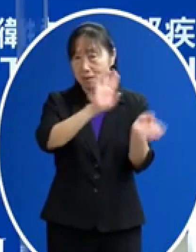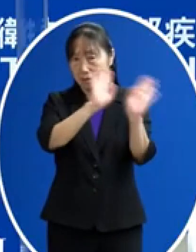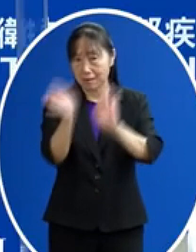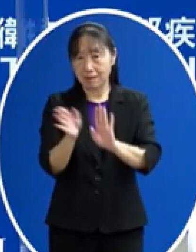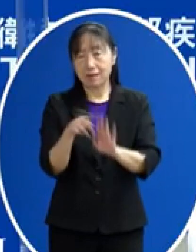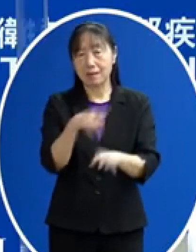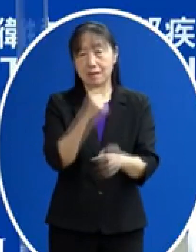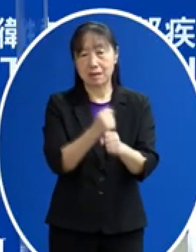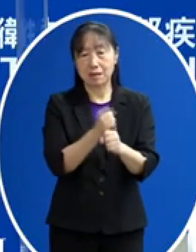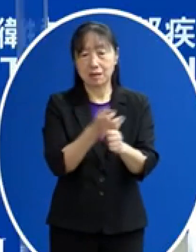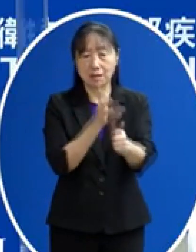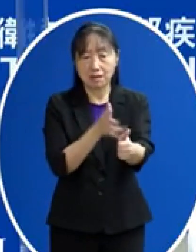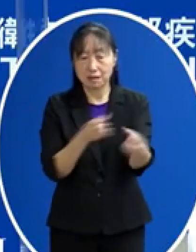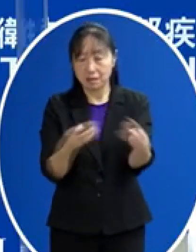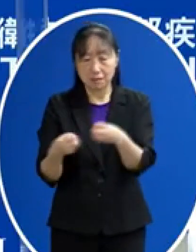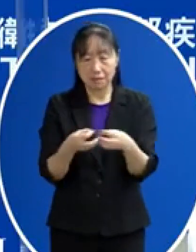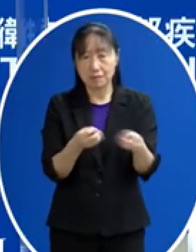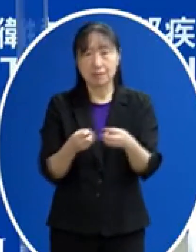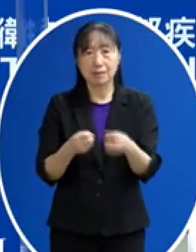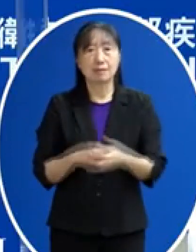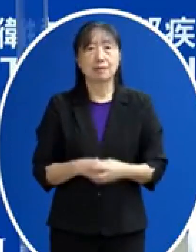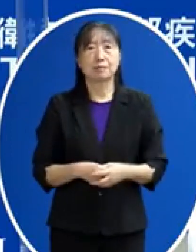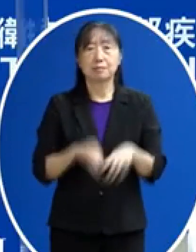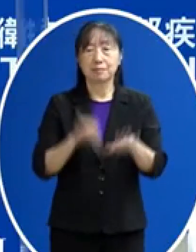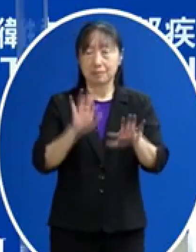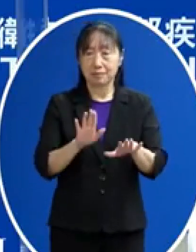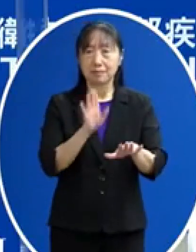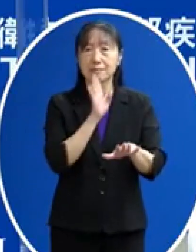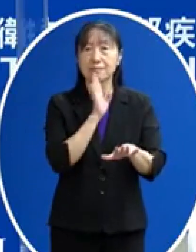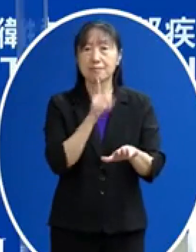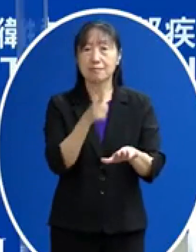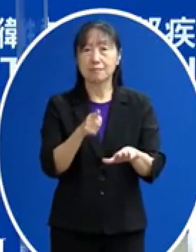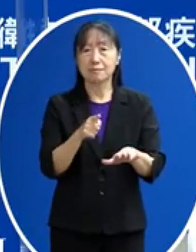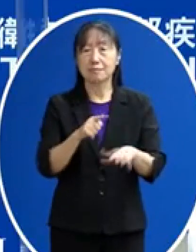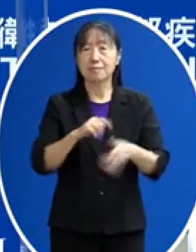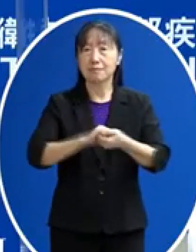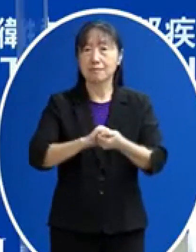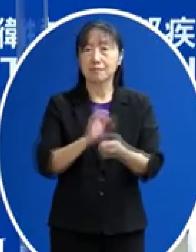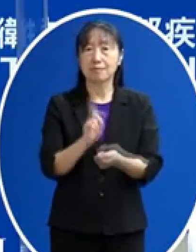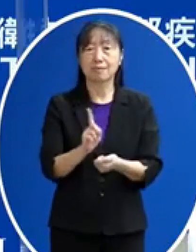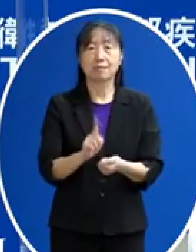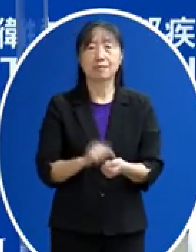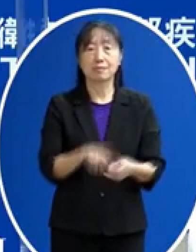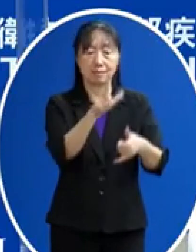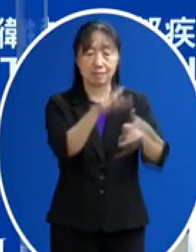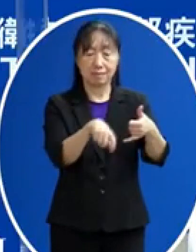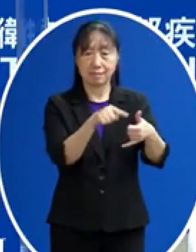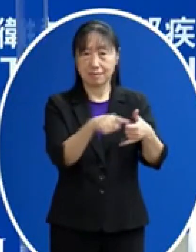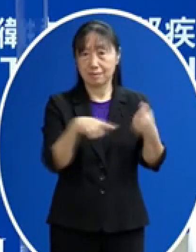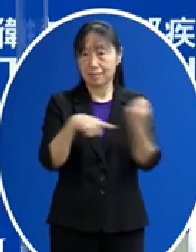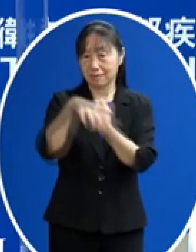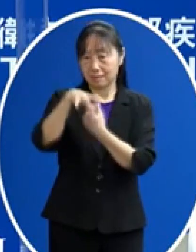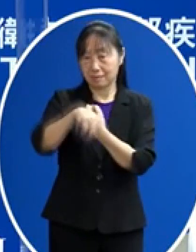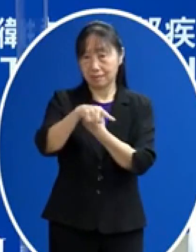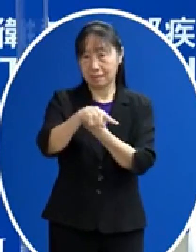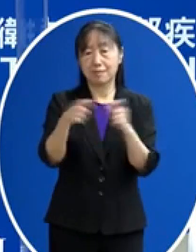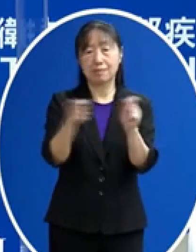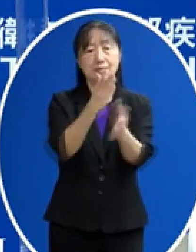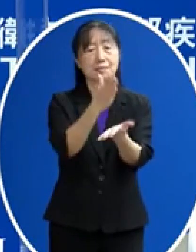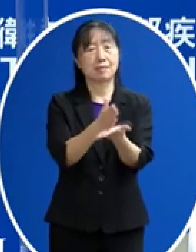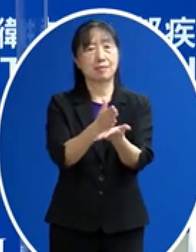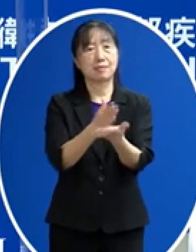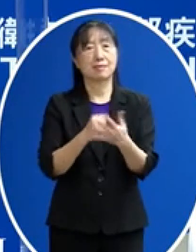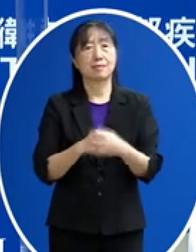治的作为进行讨论那现在目前初步的一个措施，个案所属的实验室暂停使